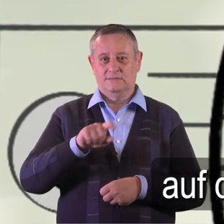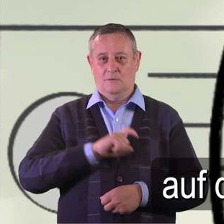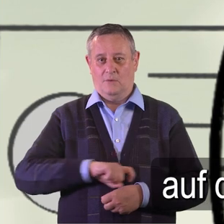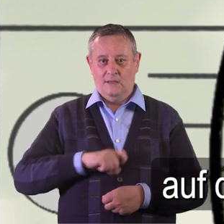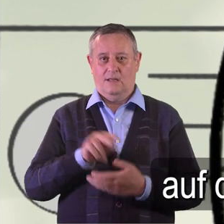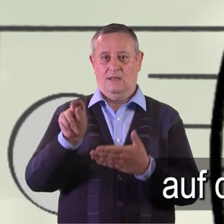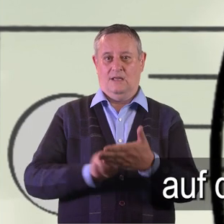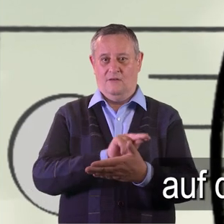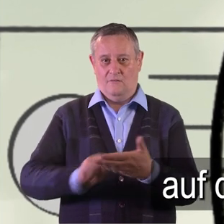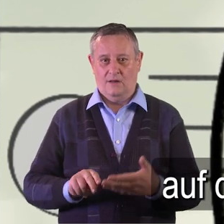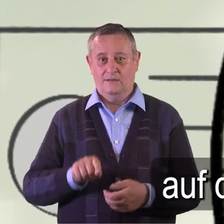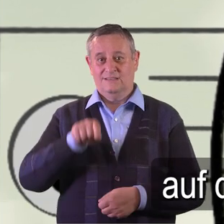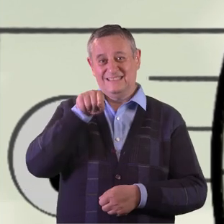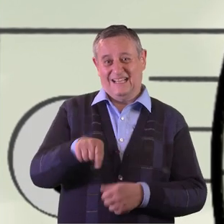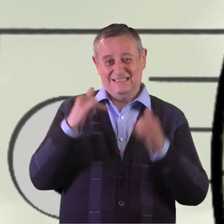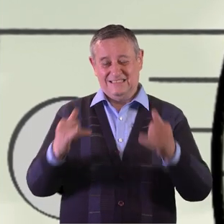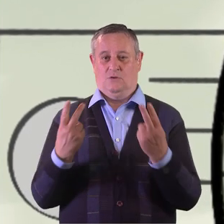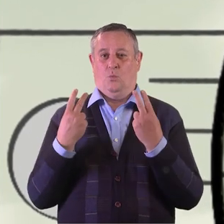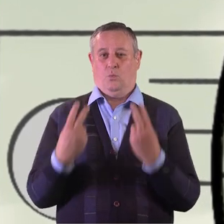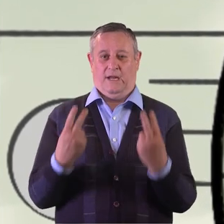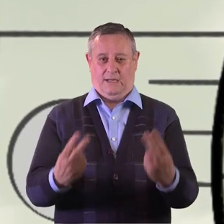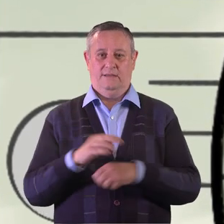listenzeichen von dieser Partei